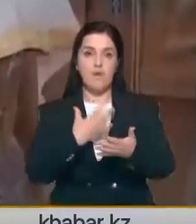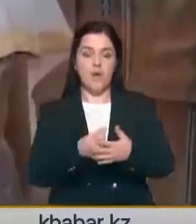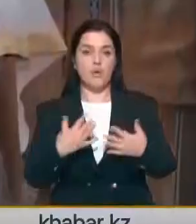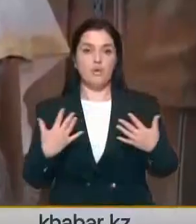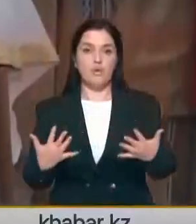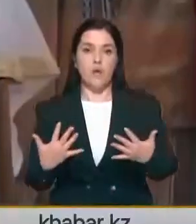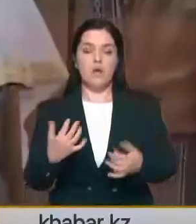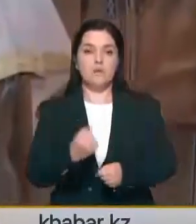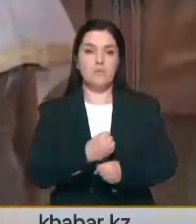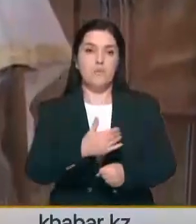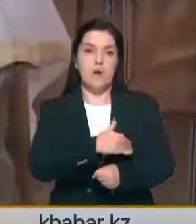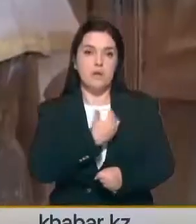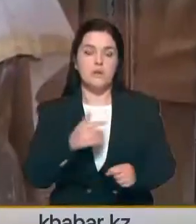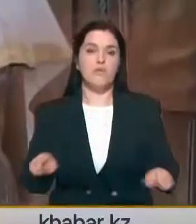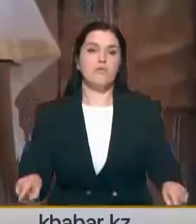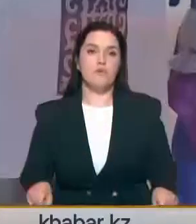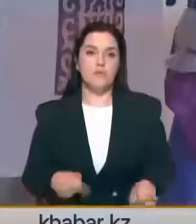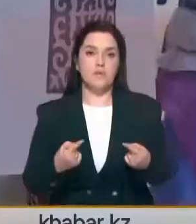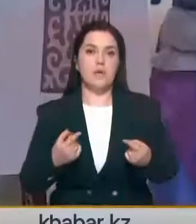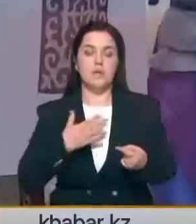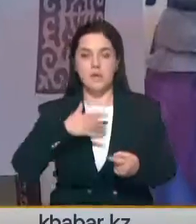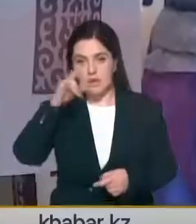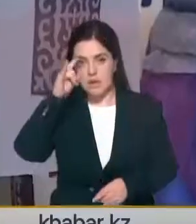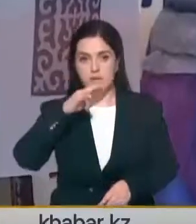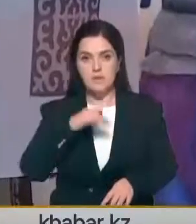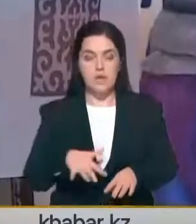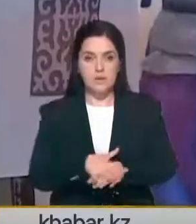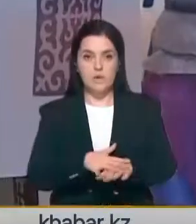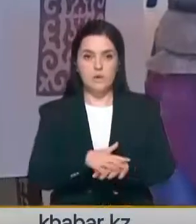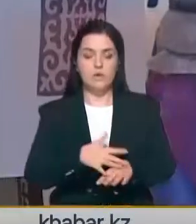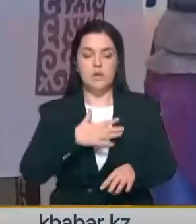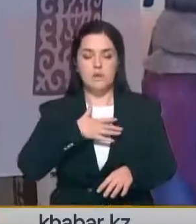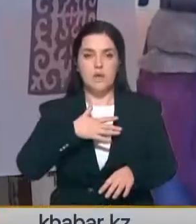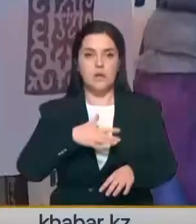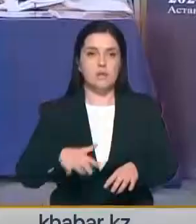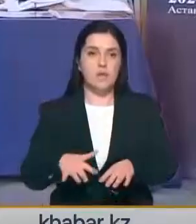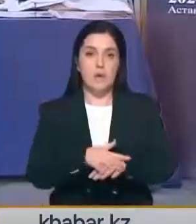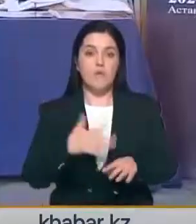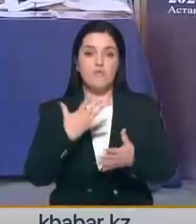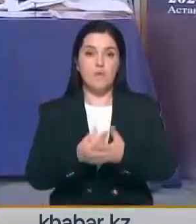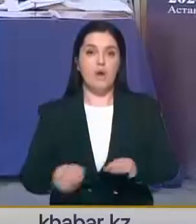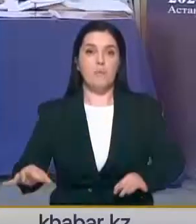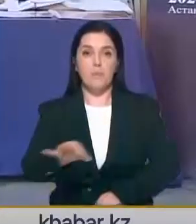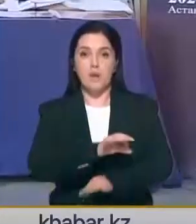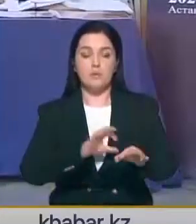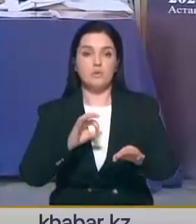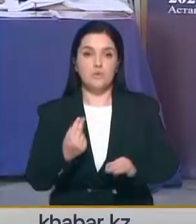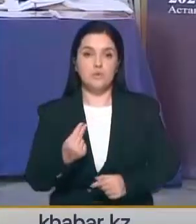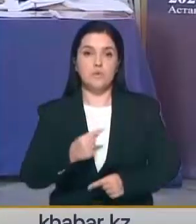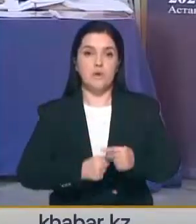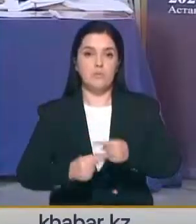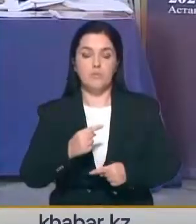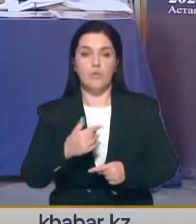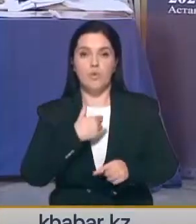и мы хотим возродить культуру нашего казахского народа, наше народное творчество. Свои проекты, продукты и услуги социальные предприниматели представили